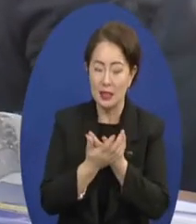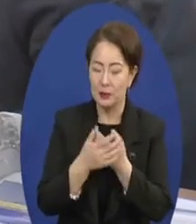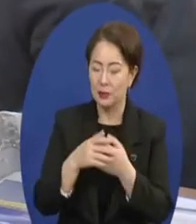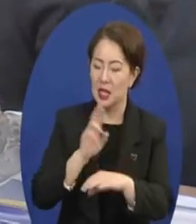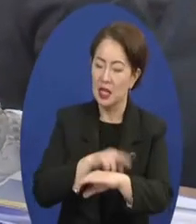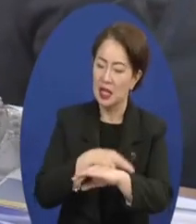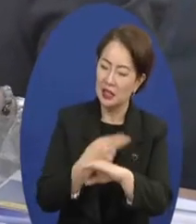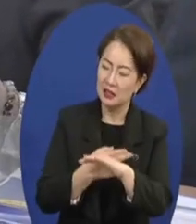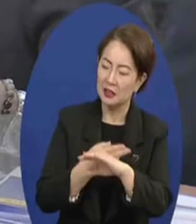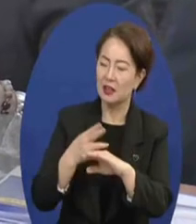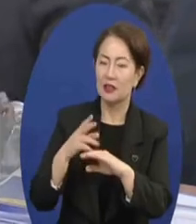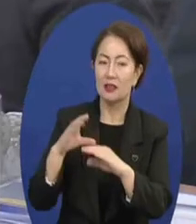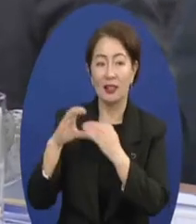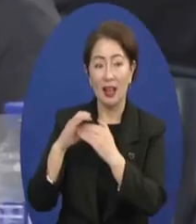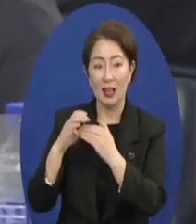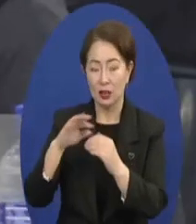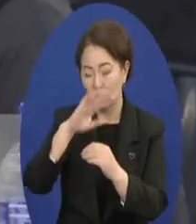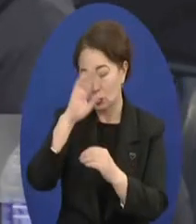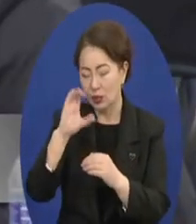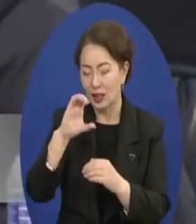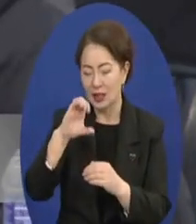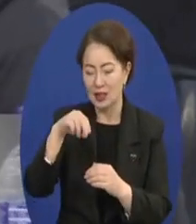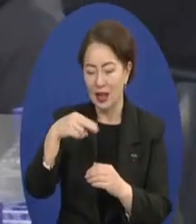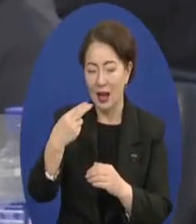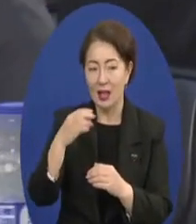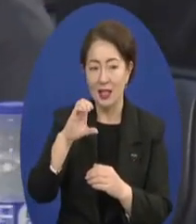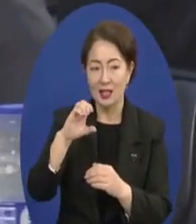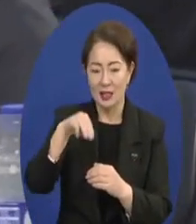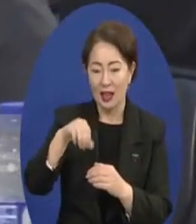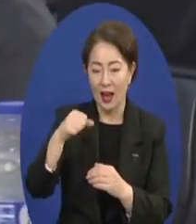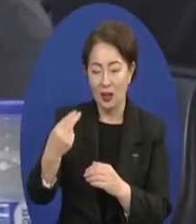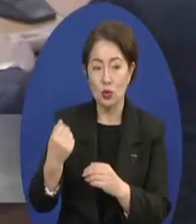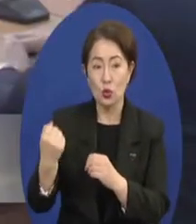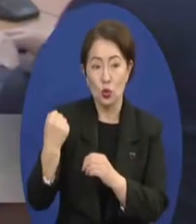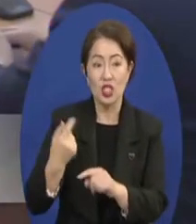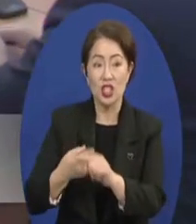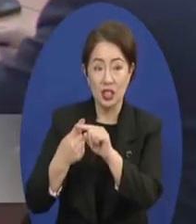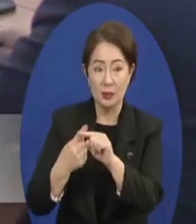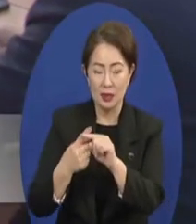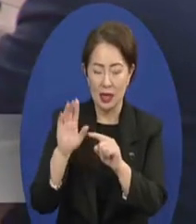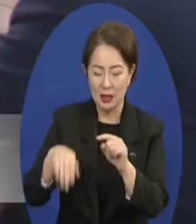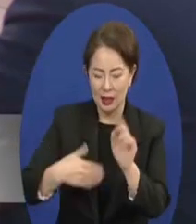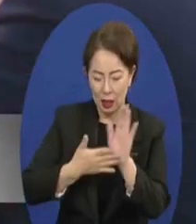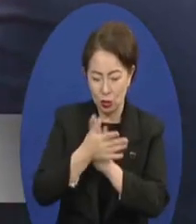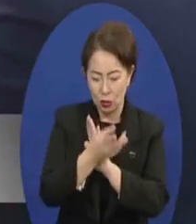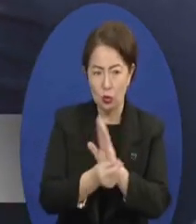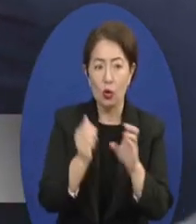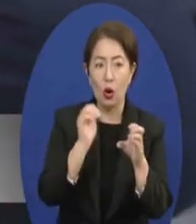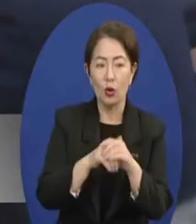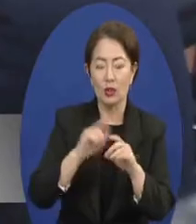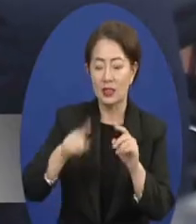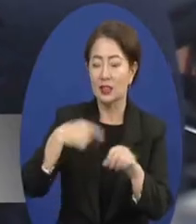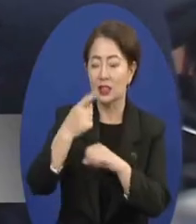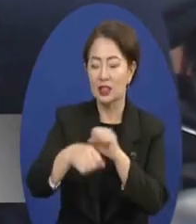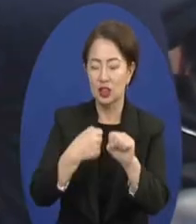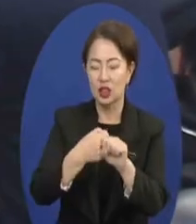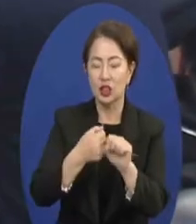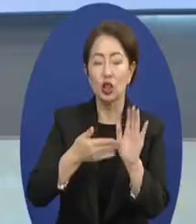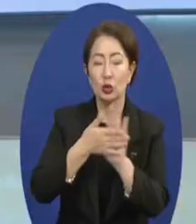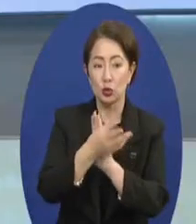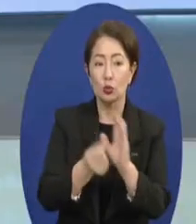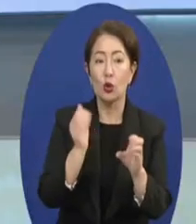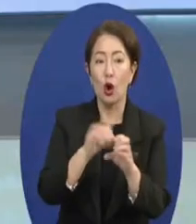дулааны цахилгаан станцын хүчин чадлыг нэмсэн. Цаашид энэ салбарт хийгдэх төслүүдийн санхүүжилт эх оны төсөвт сууж батлагдсан байна.